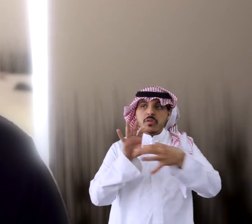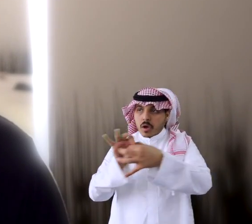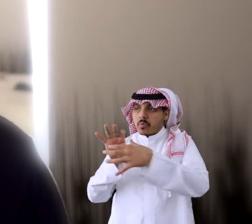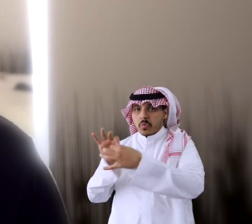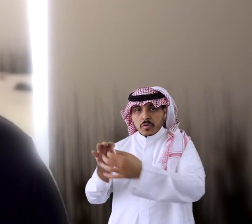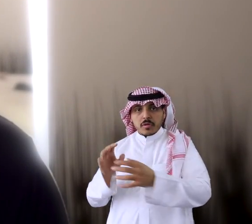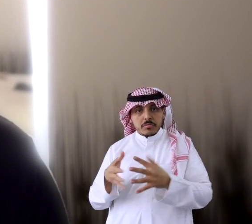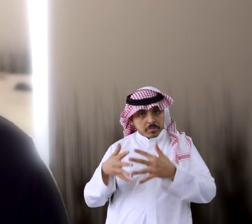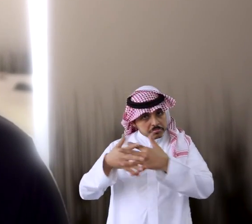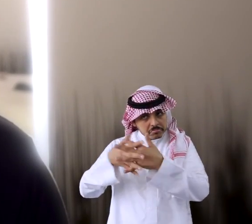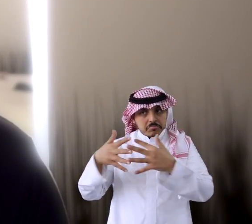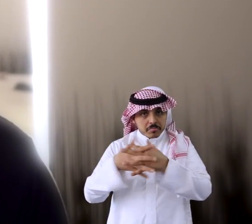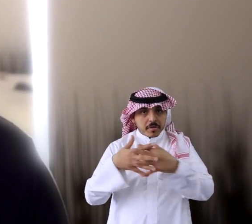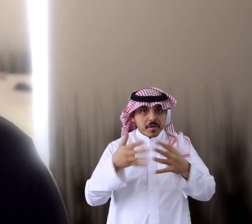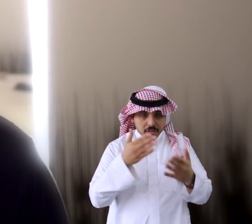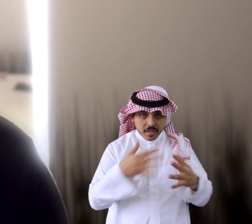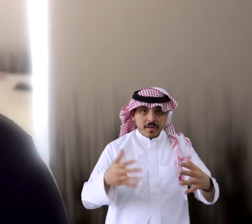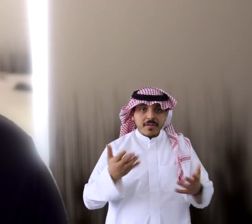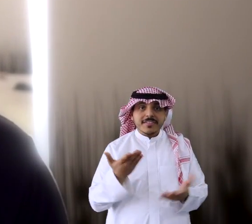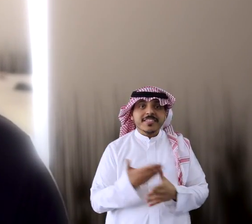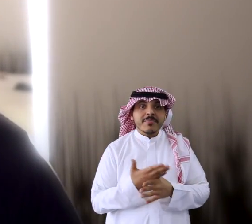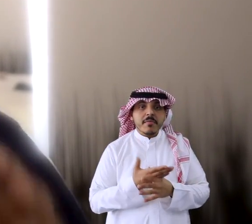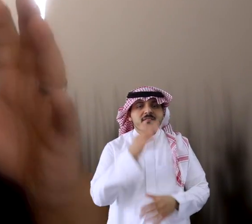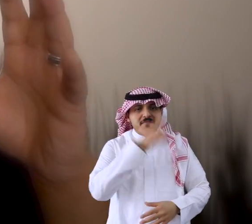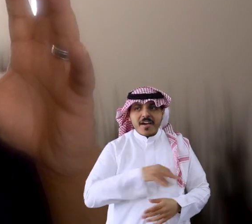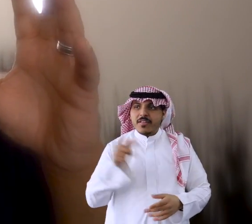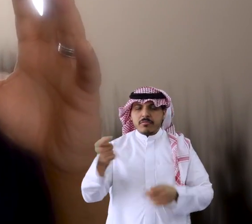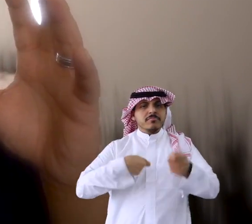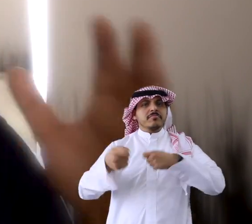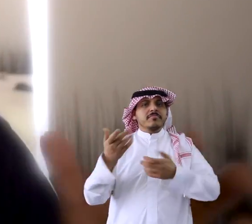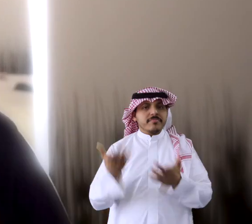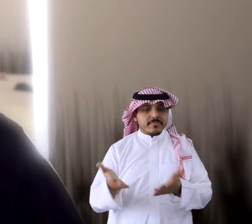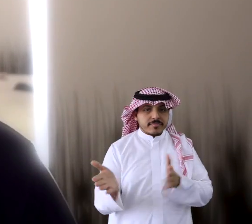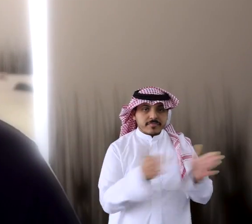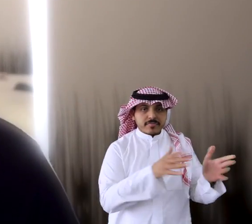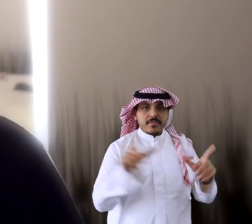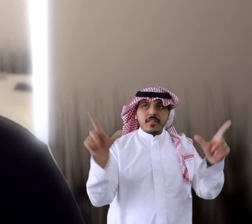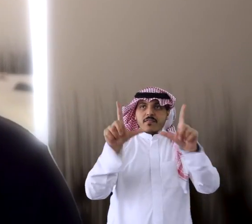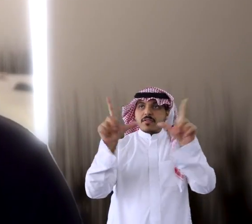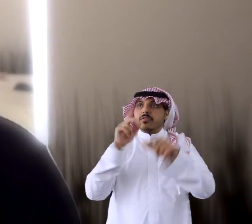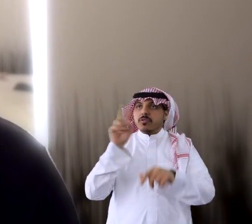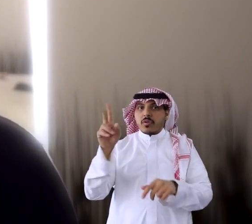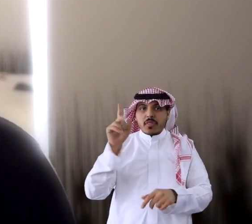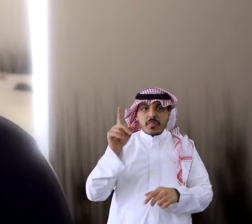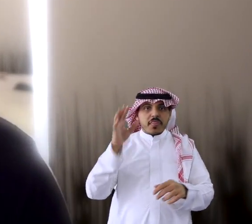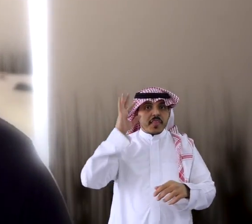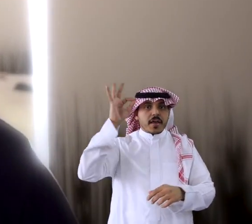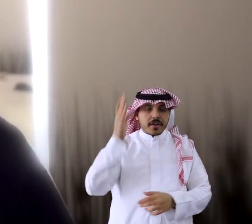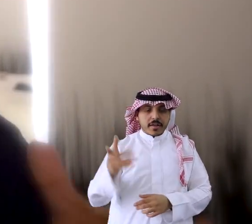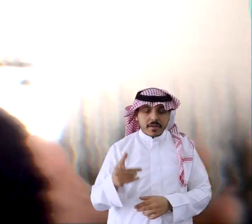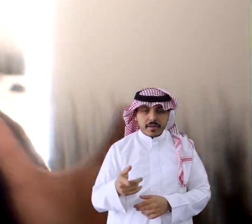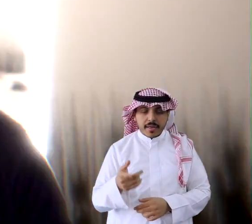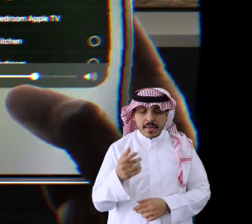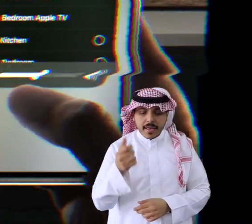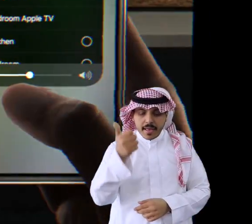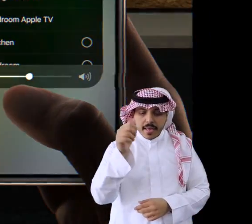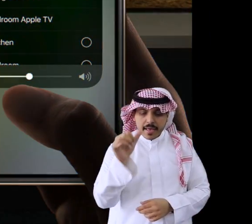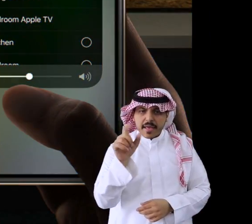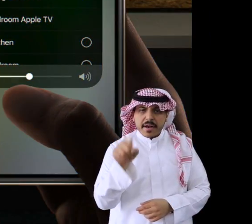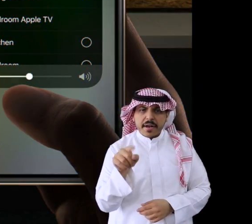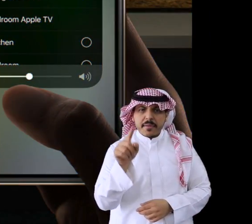تعاونت شركات أبل مع صناع أكثر. لو تكلمنا في مجال التلفزيونات والشاشات الذكية، طبعا تم الإعلان على الايربلاي